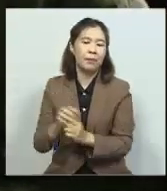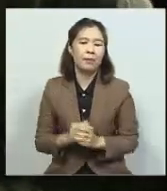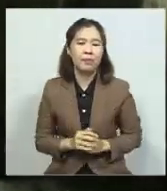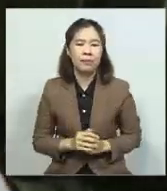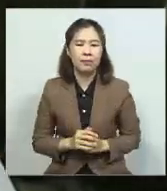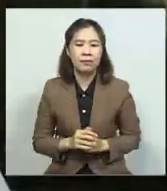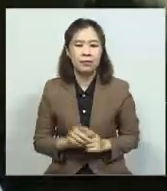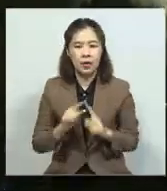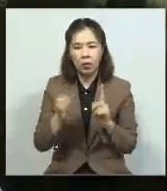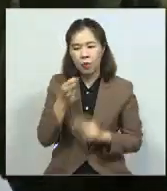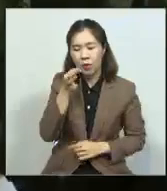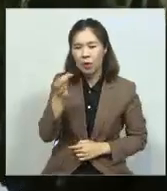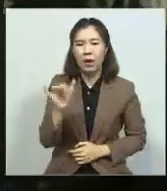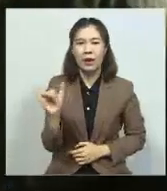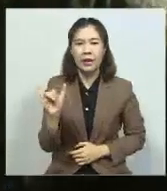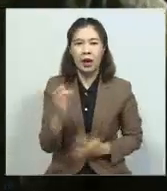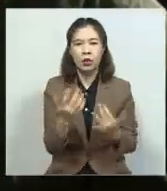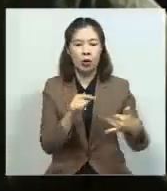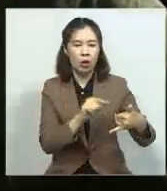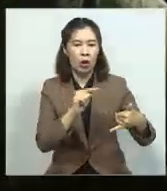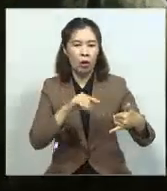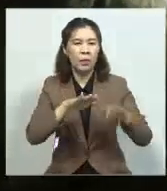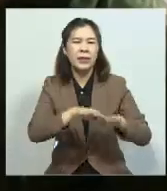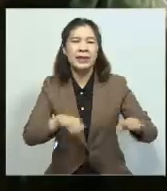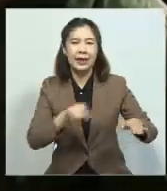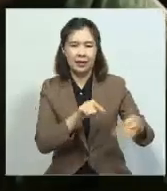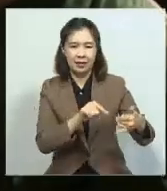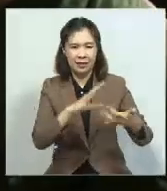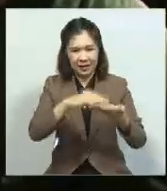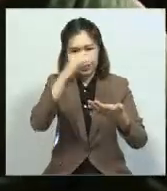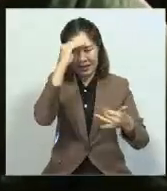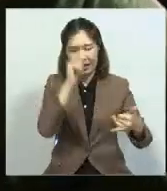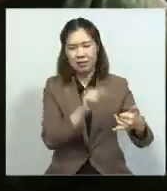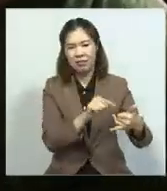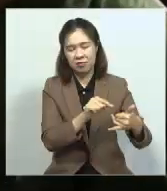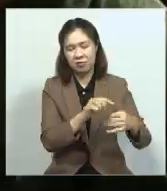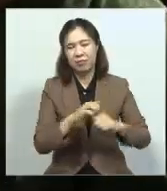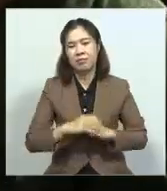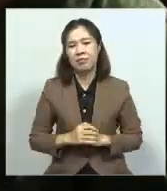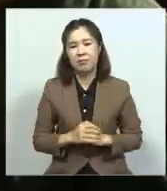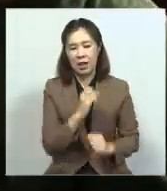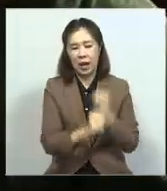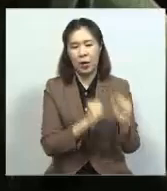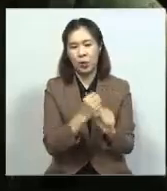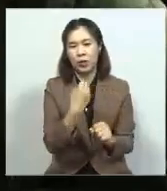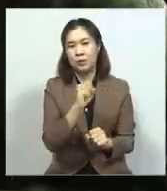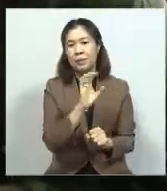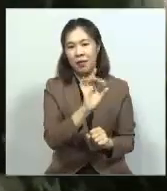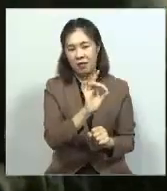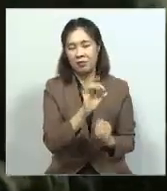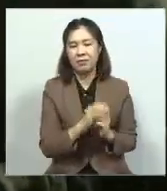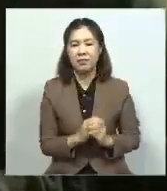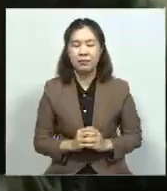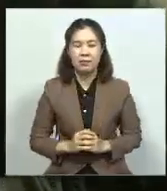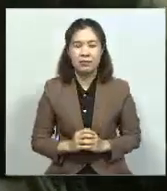ราะว่าต้องสอบผู้เสียหายก่อนผู้เสียหายเป็นเด็กด้วยคือเยาวชนไม่ใช่เด็กเยาวชน18 ตอนนี้ผู้เสียห